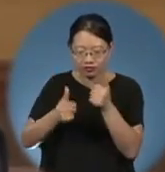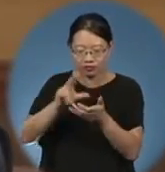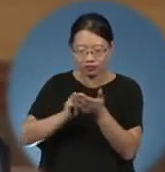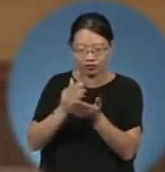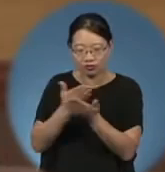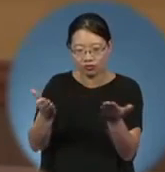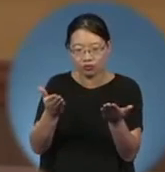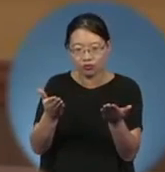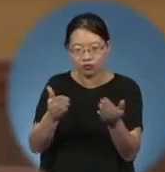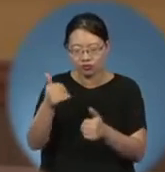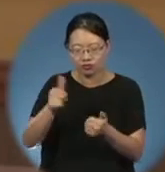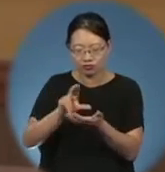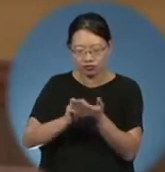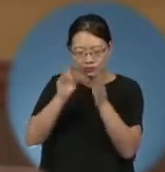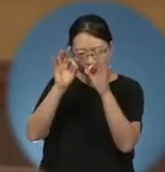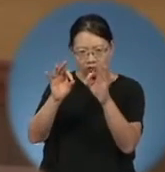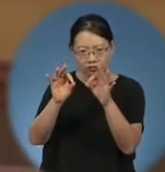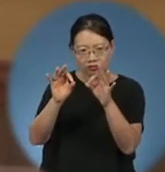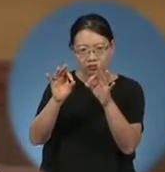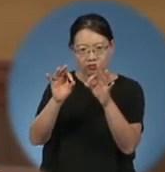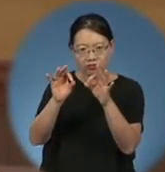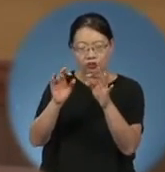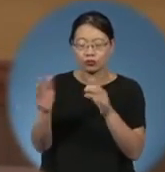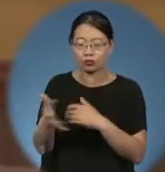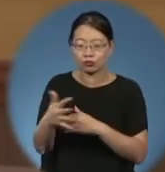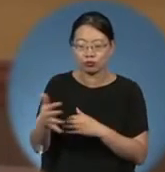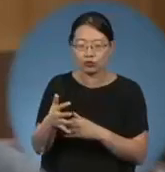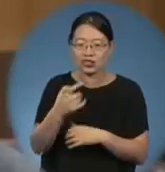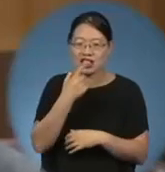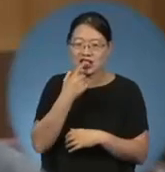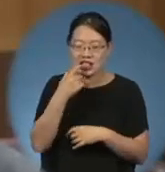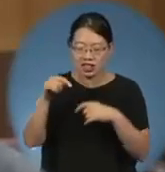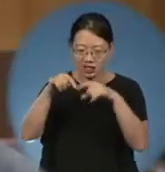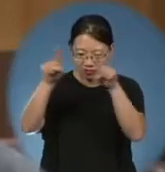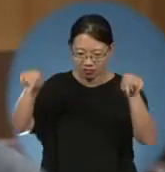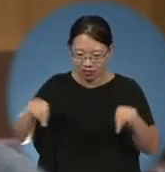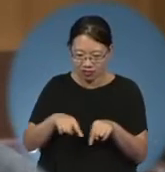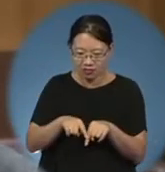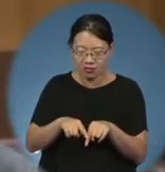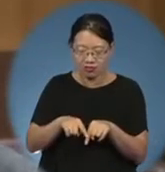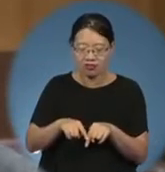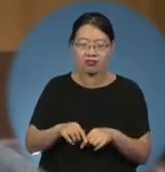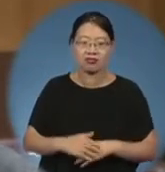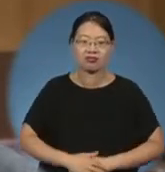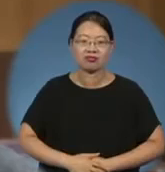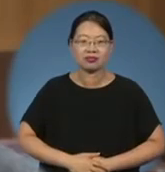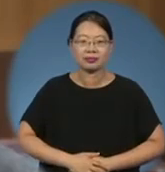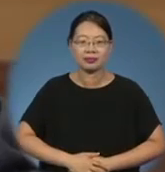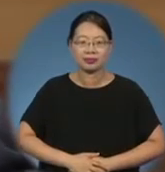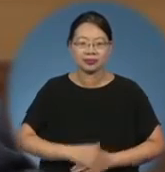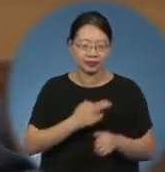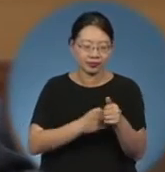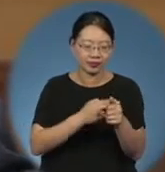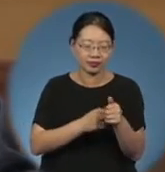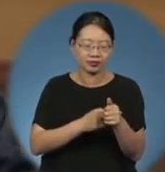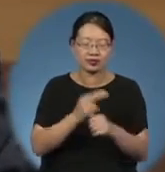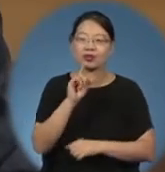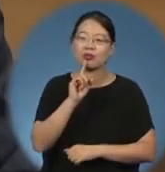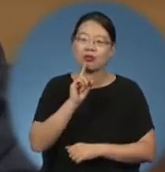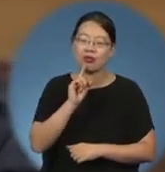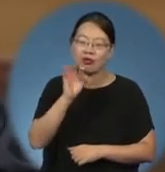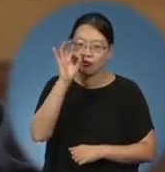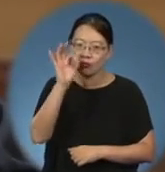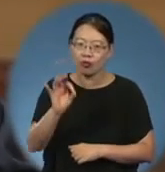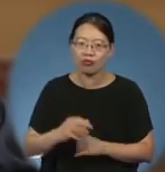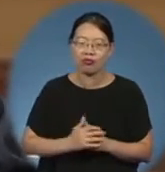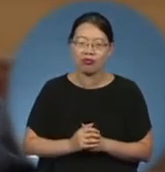안돼나요 현재 시험문제가 보니까 없이 백지 입니다 문제가 없어 문제가 없고 배신 데 교수님이 이제 이야기 라는 거예요